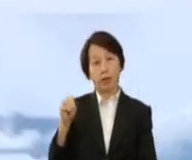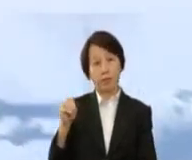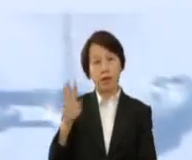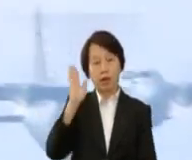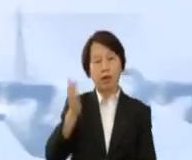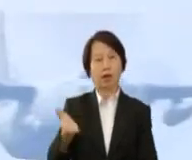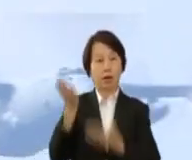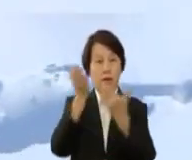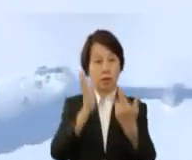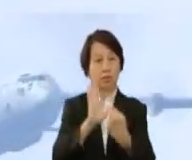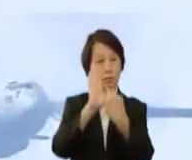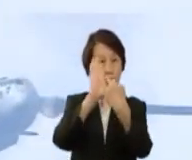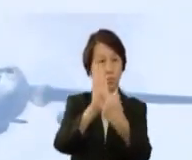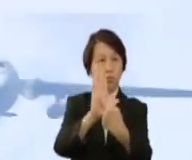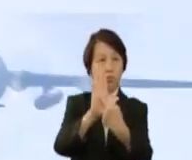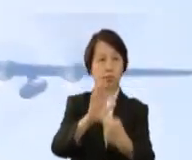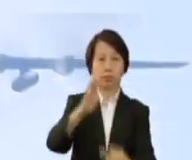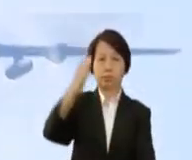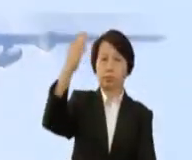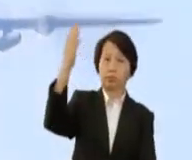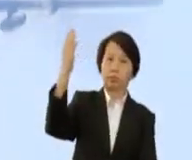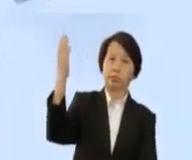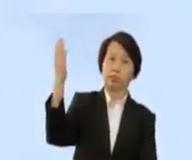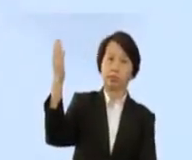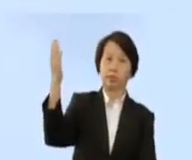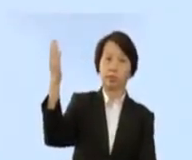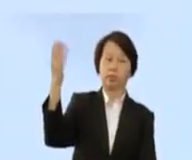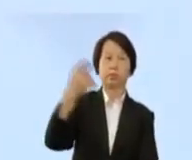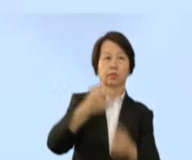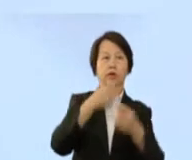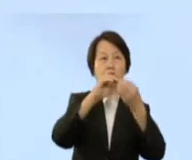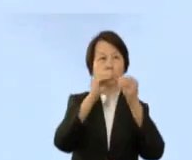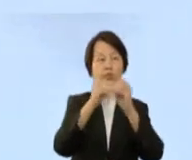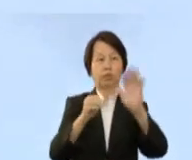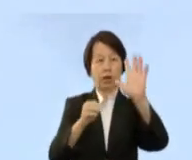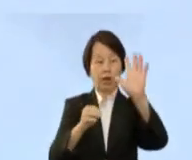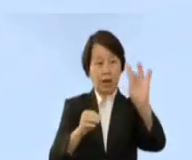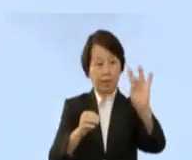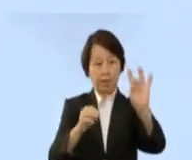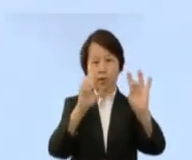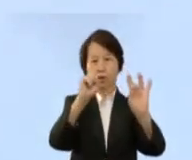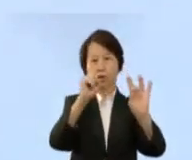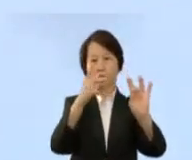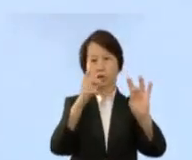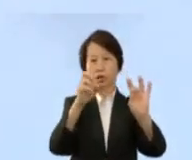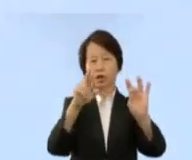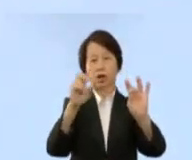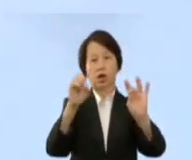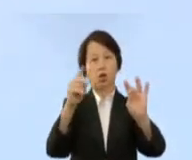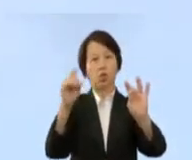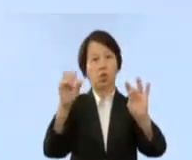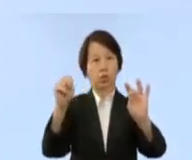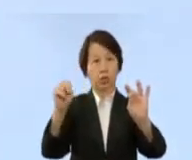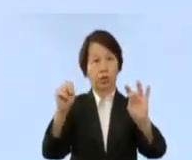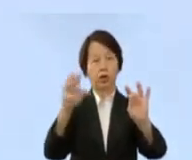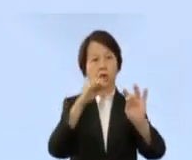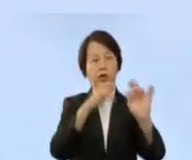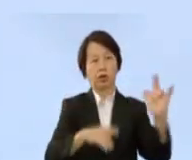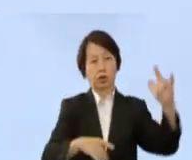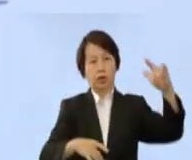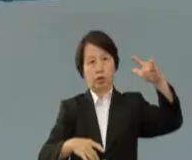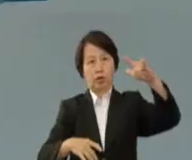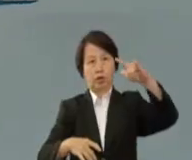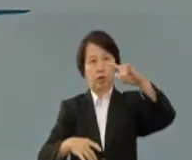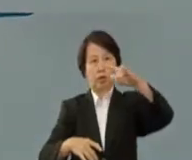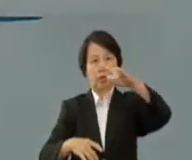bawakan kepada anda formasi pesawat angkut dari nombor 8 Squadron dan nombor 20 Squadron diterbangkan